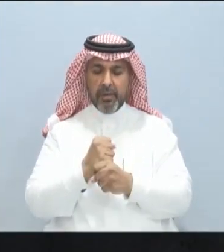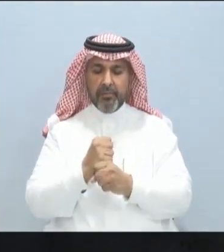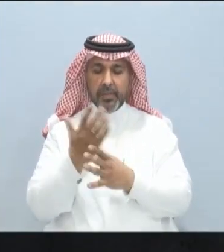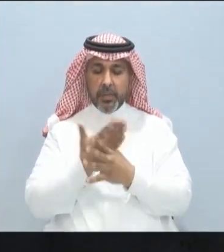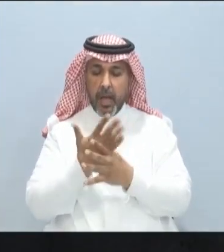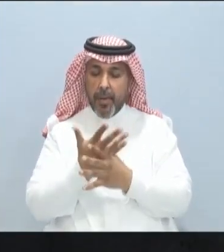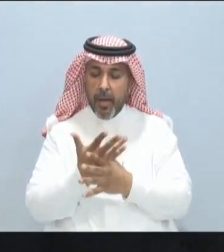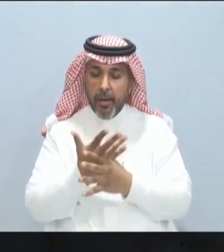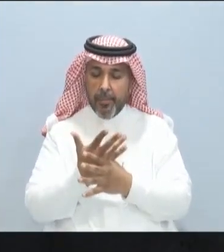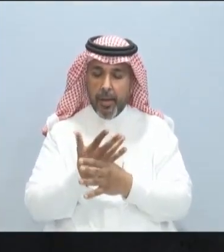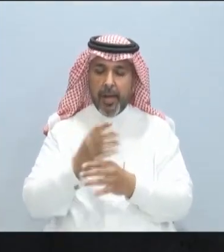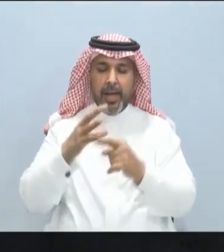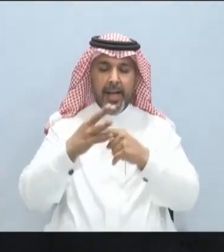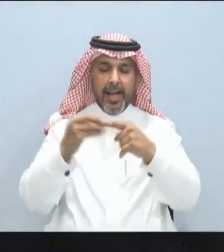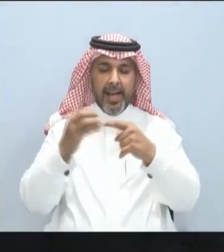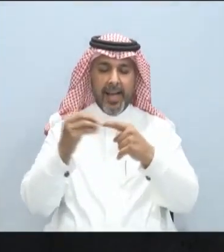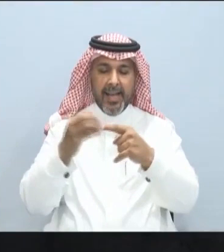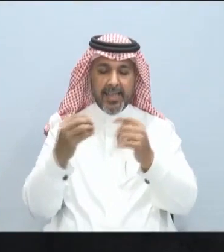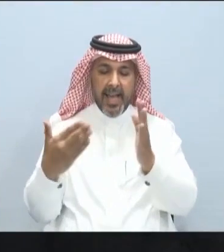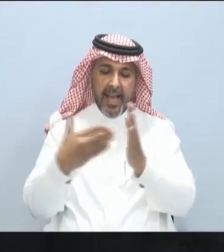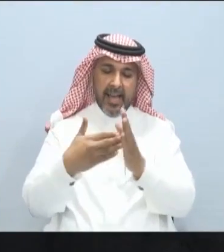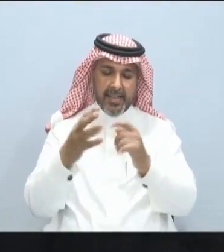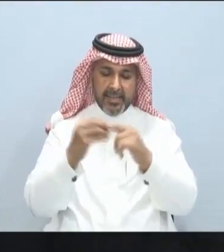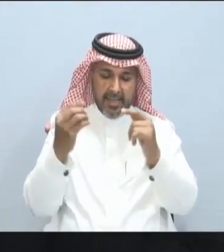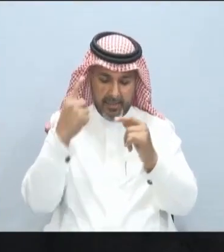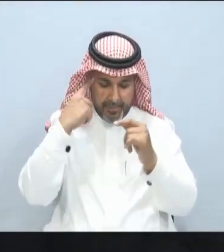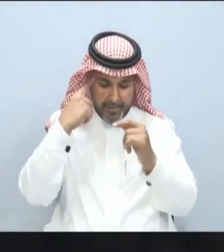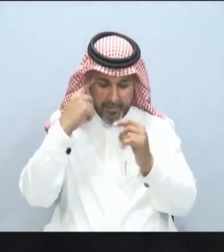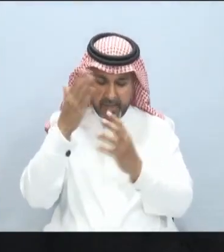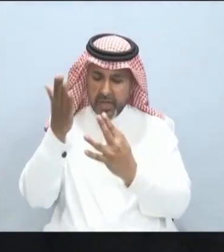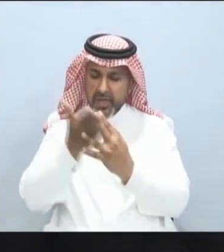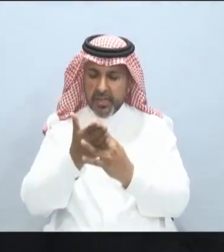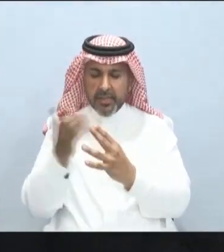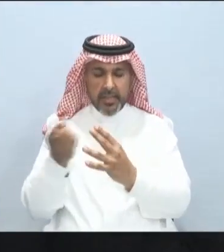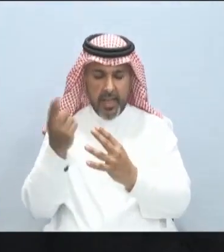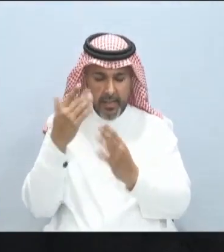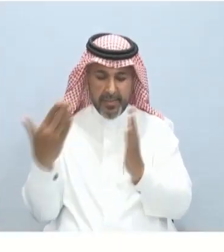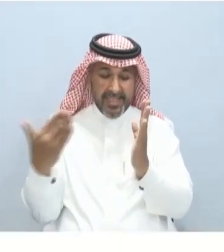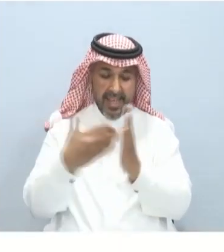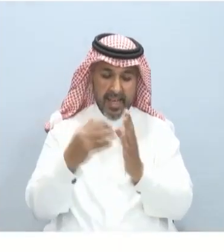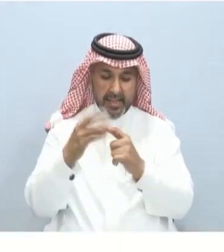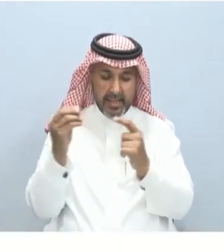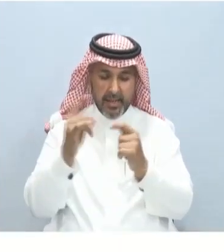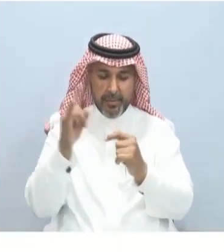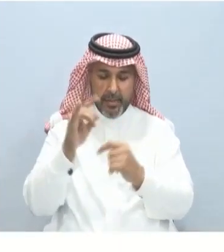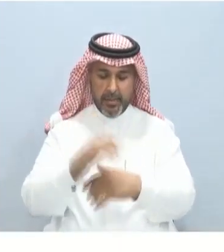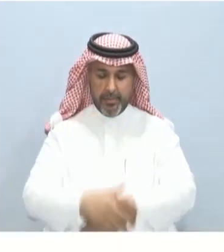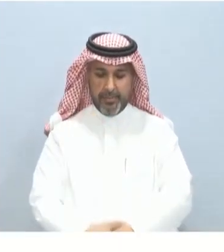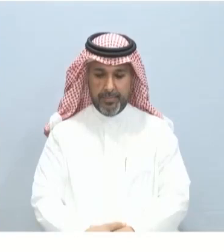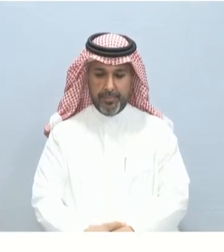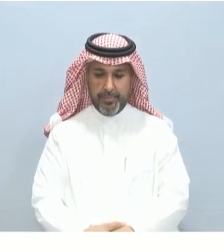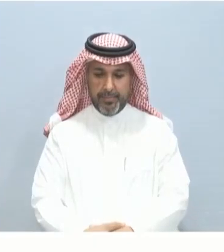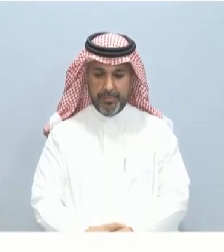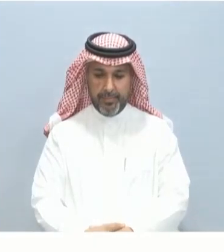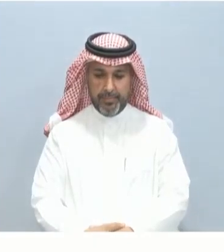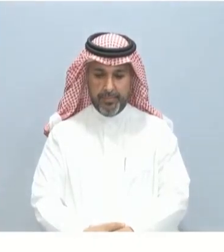ان يختل شرط واحد اذا نعتبر الحاله غير موجوده لدينا اذا قمنا